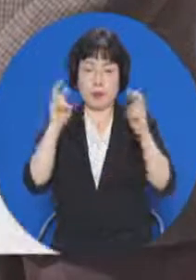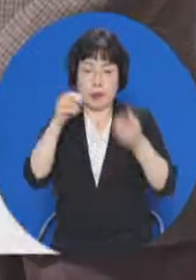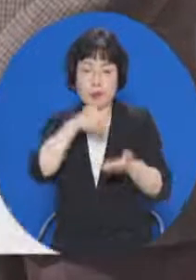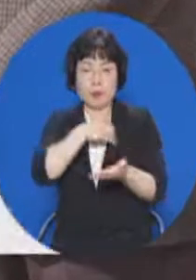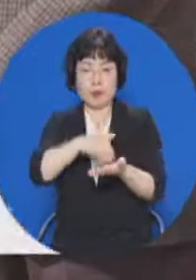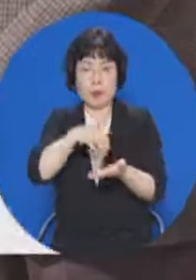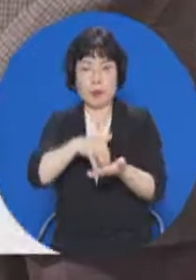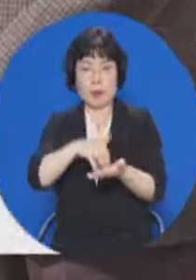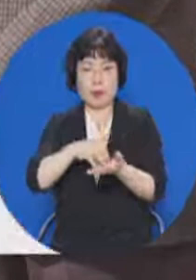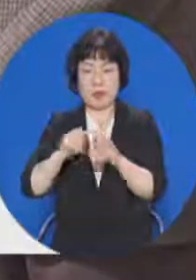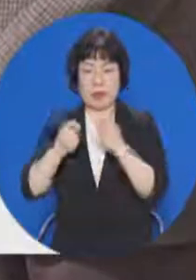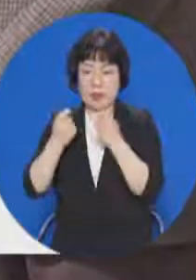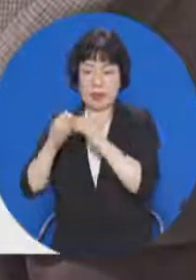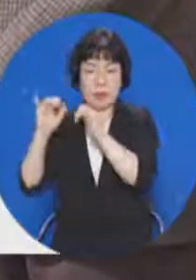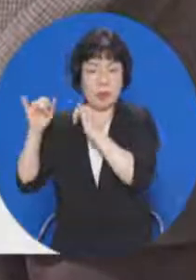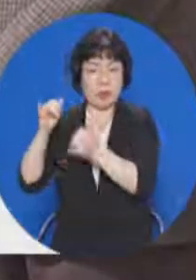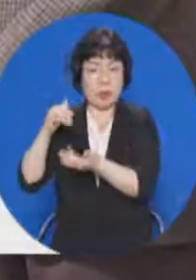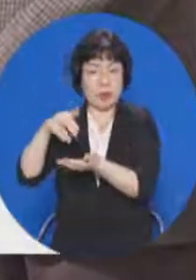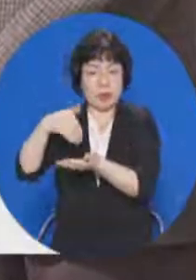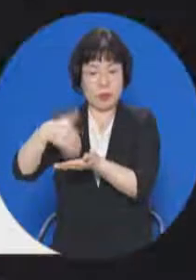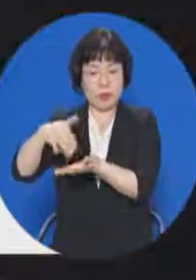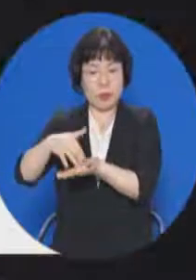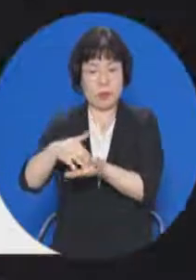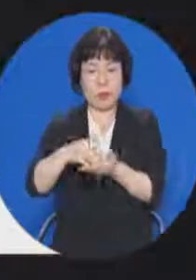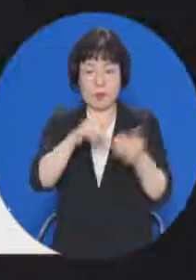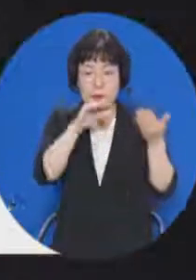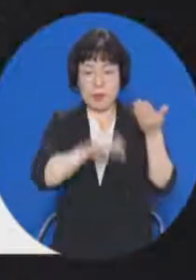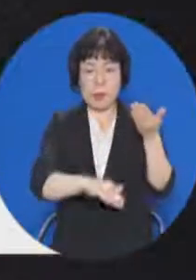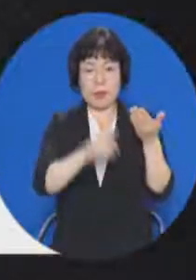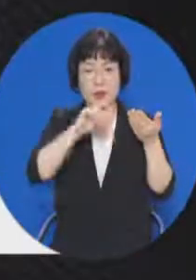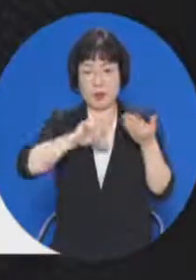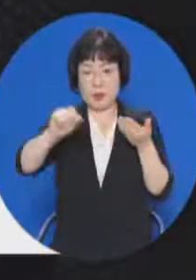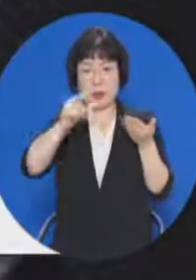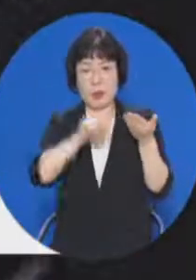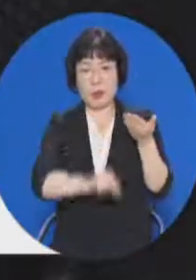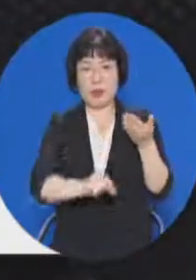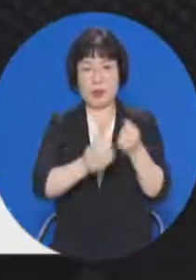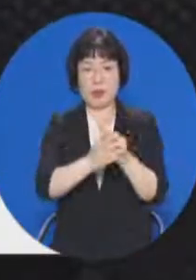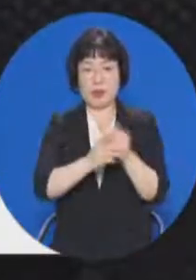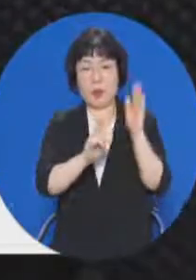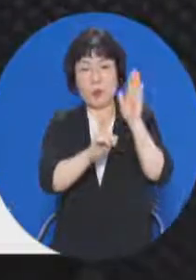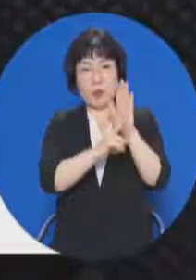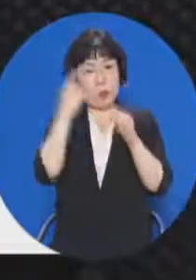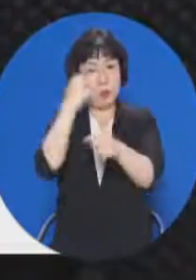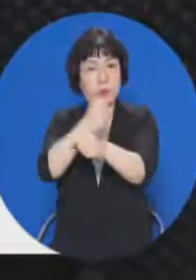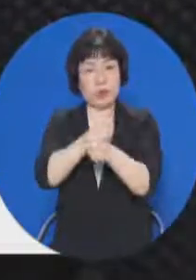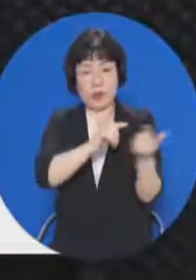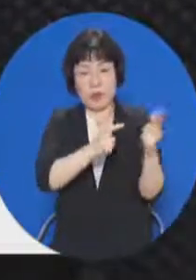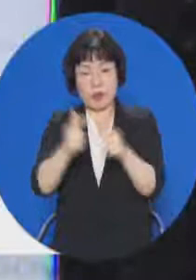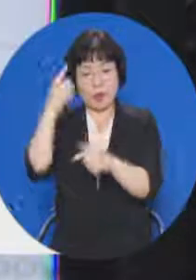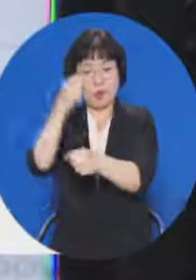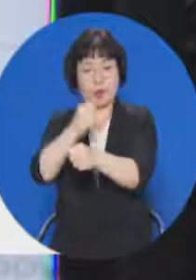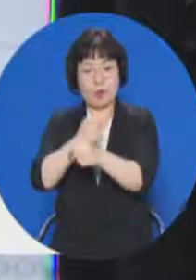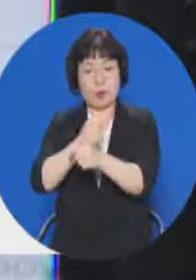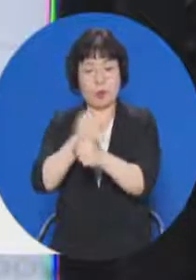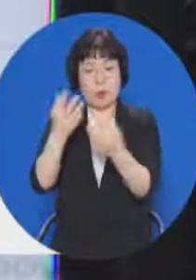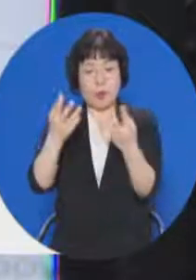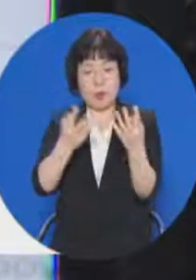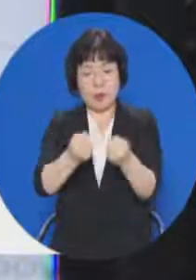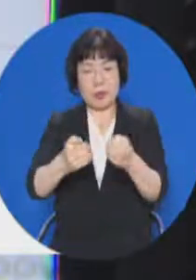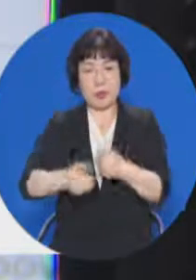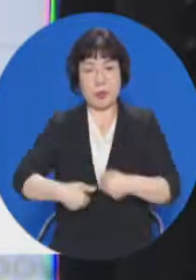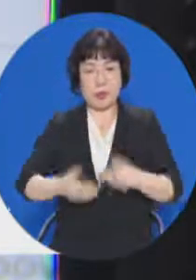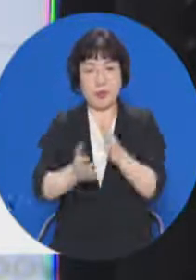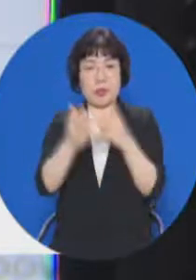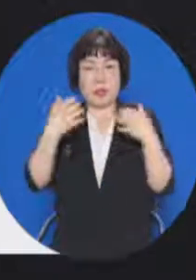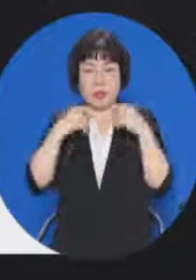민간 배달앱 보다 크게 적을 뿐 아니라 무엇보다 인지도와 마케팅 사후관리 등 여러 측면에서 막대한 자금력을